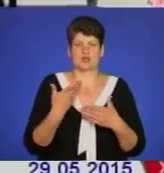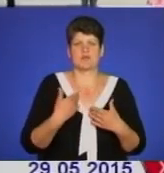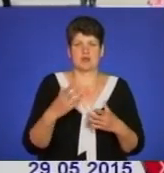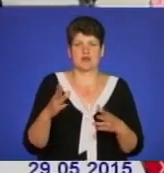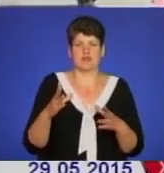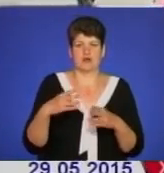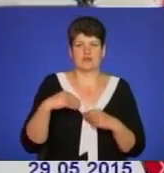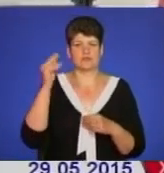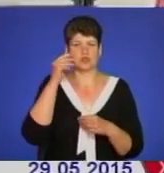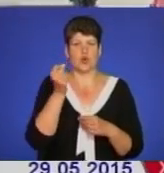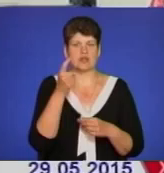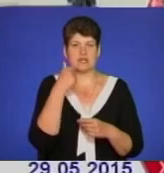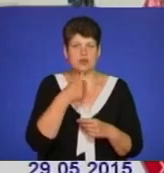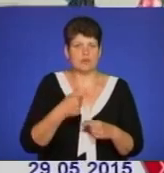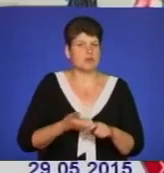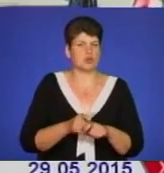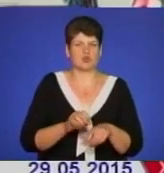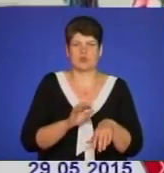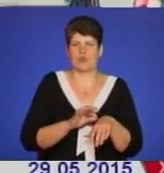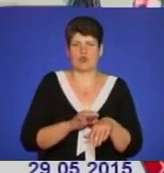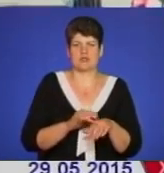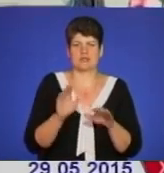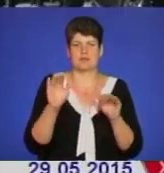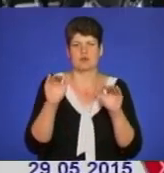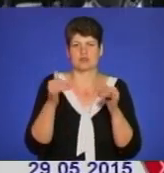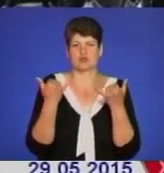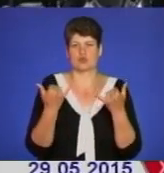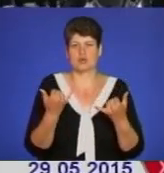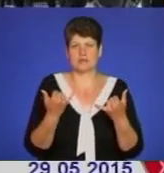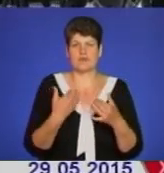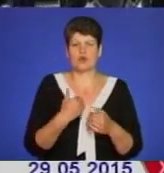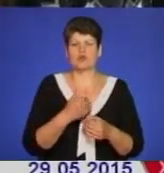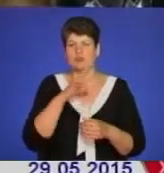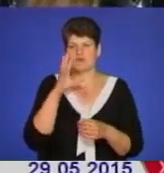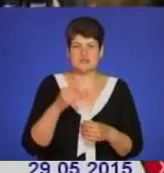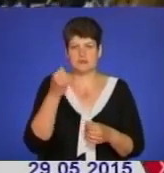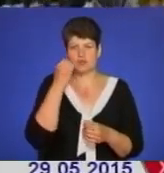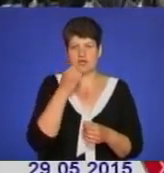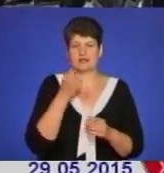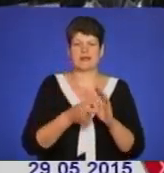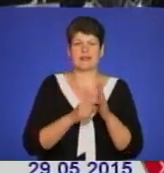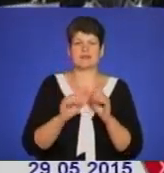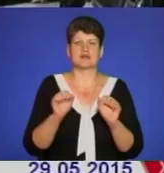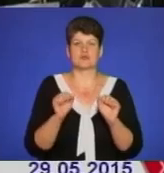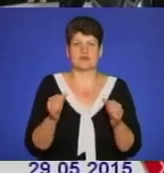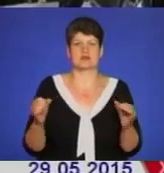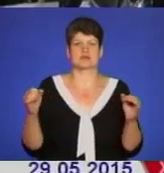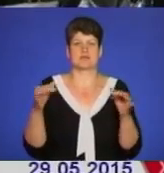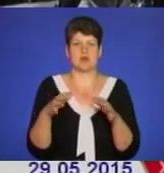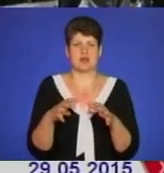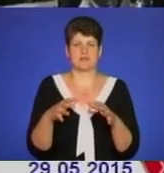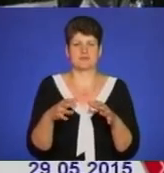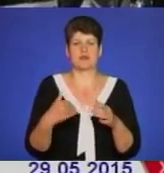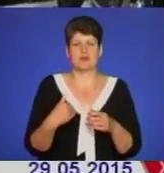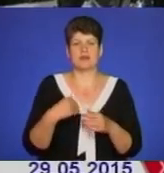11 років, і мені дуже боляче з ними всіма прощатися сьогодні. Хотів би всім подякувати своїй класній керівниці, що вона нас так зібрала.